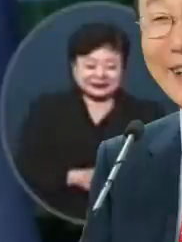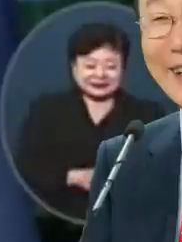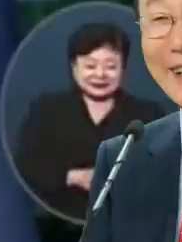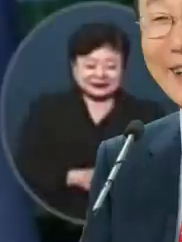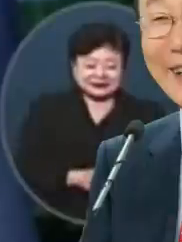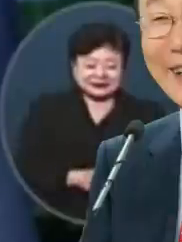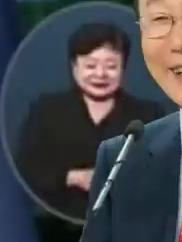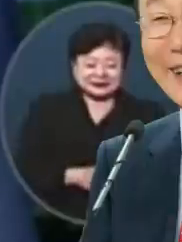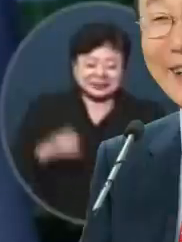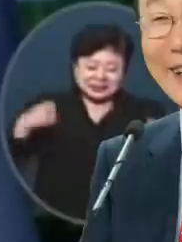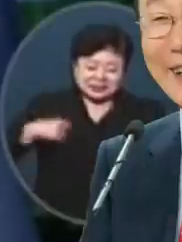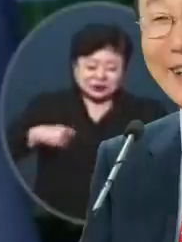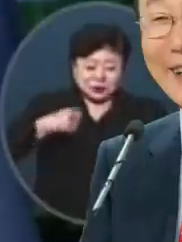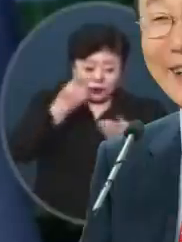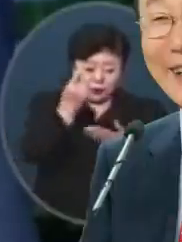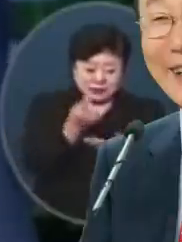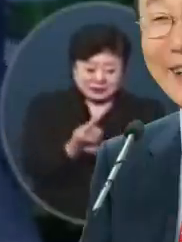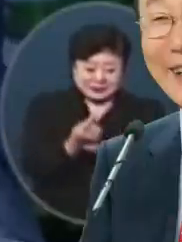쓰고 왔습니다.